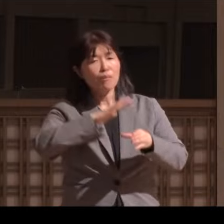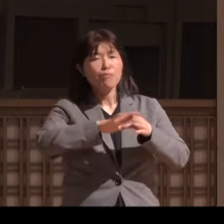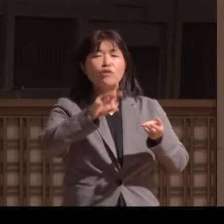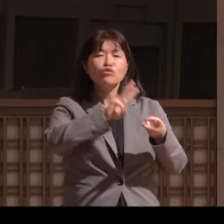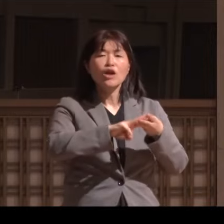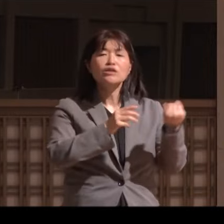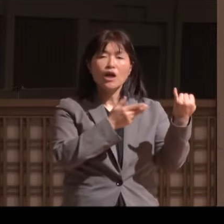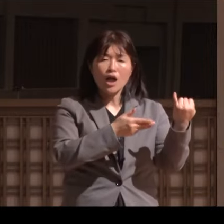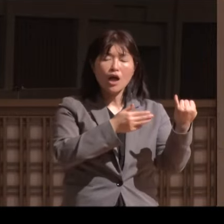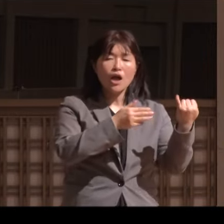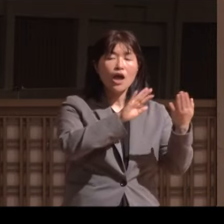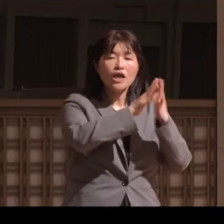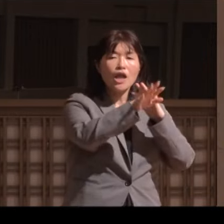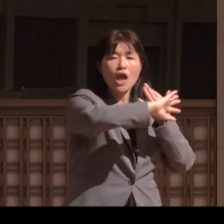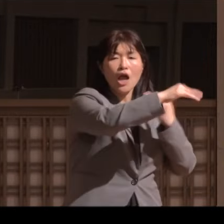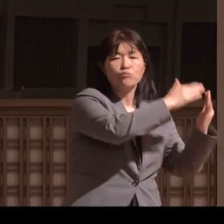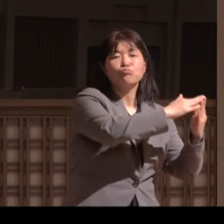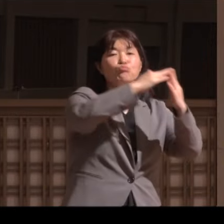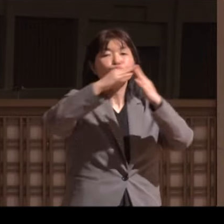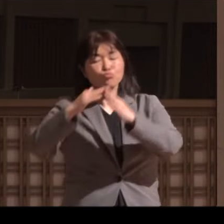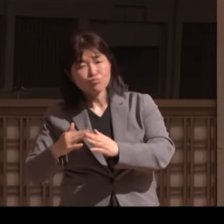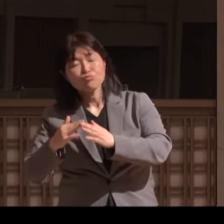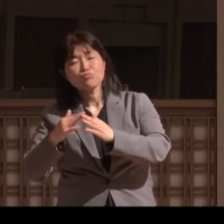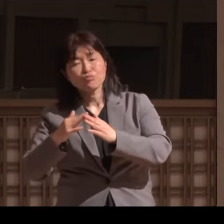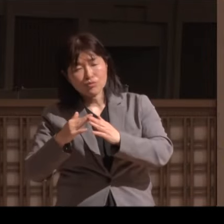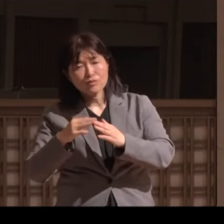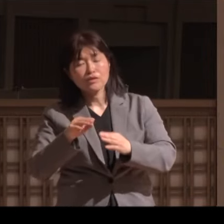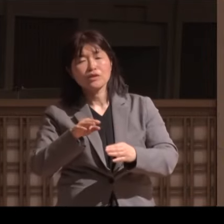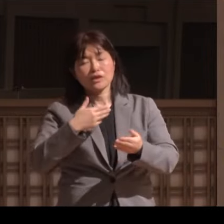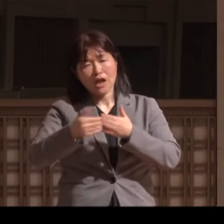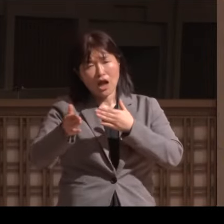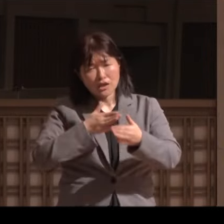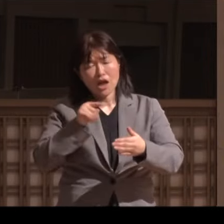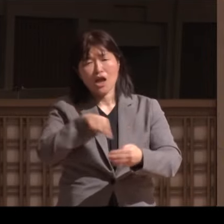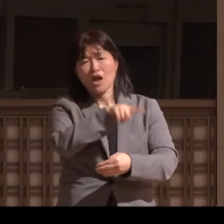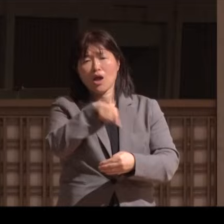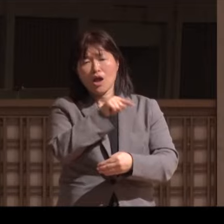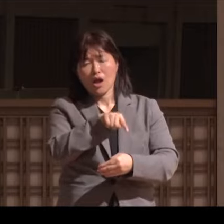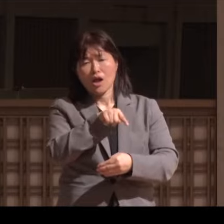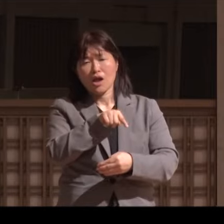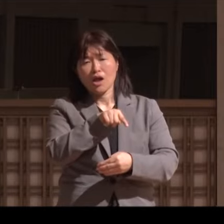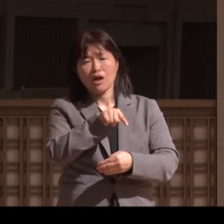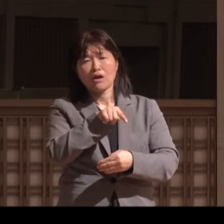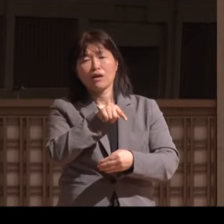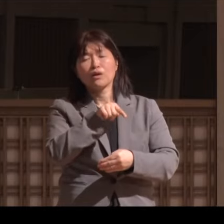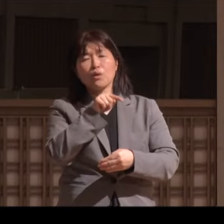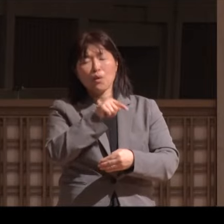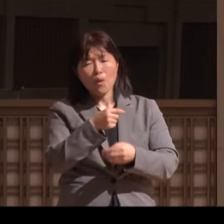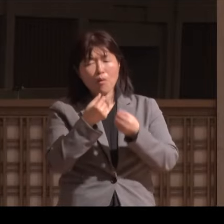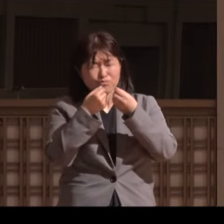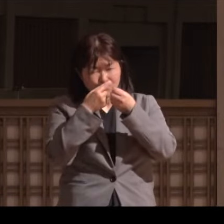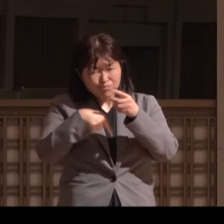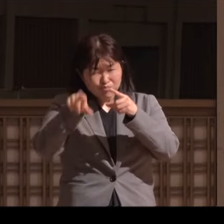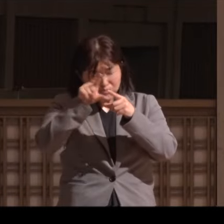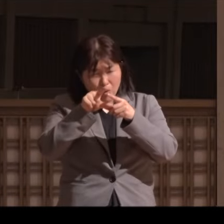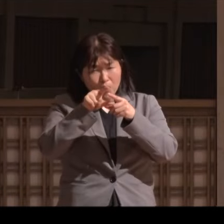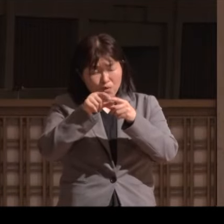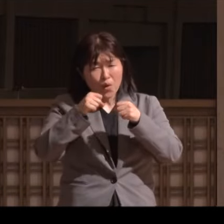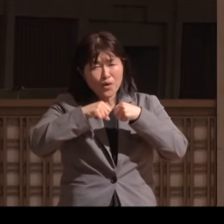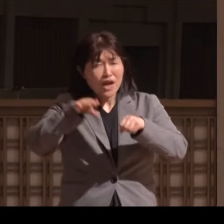さんが県外から来られて体験的されたことをもう少しやり